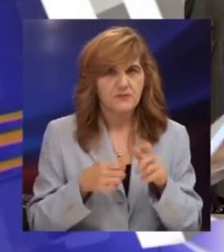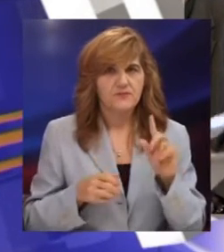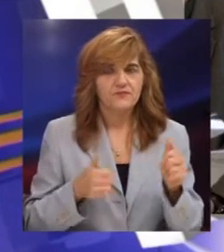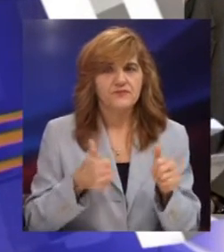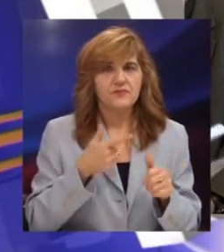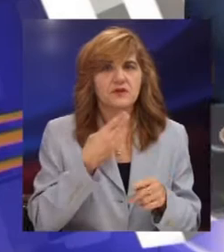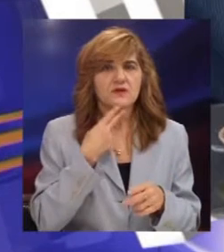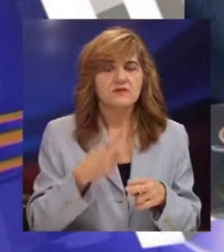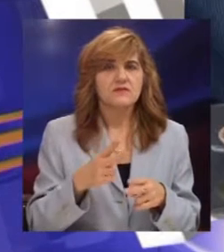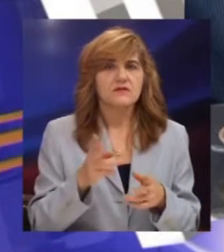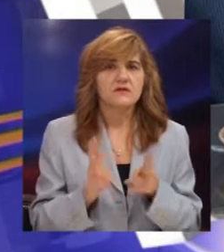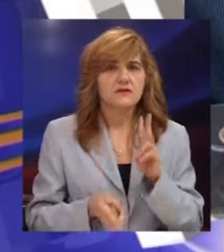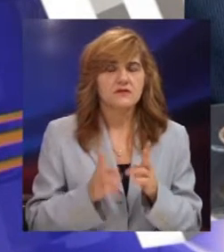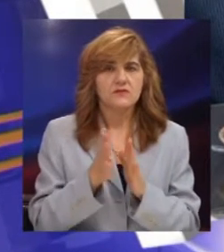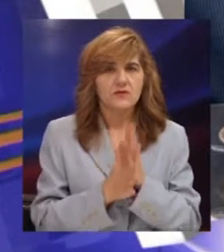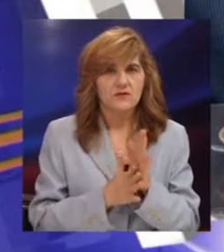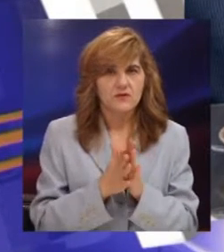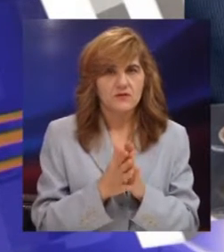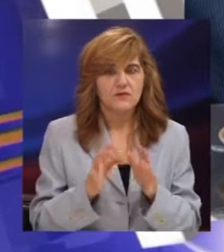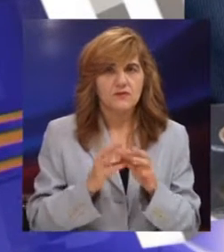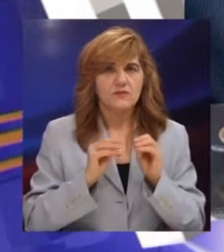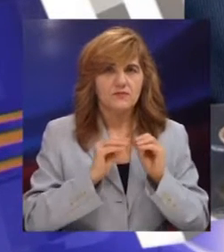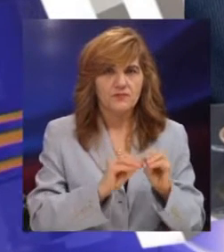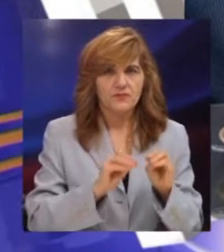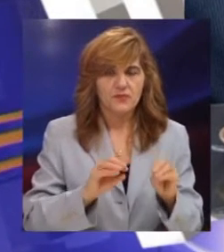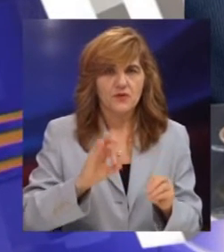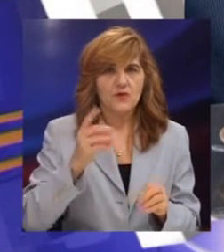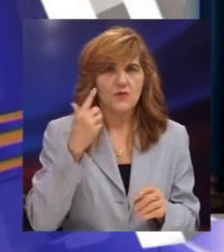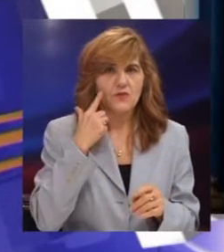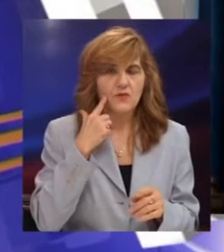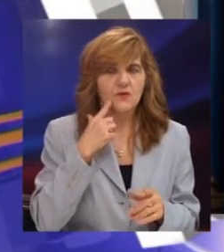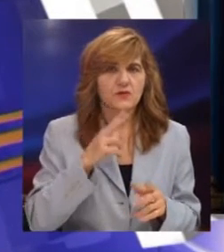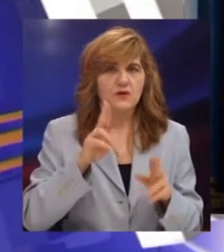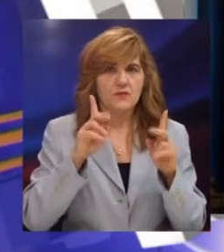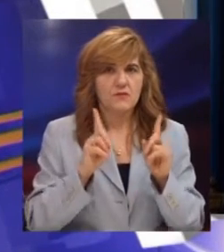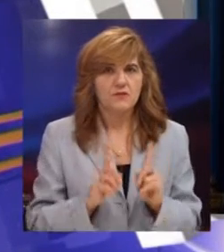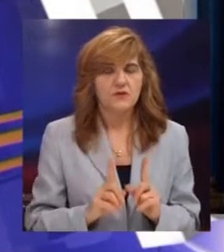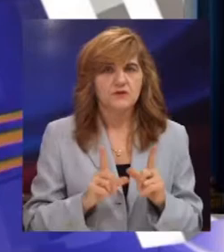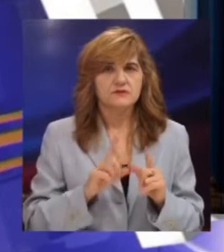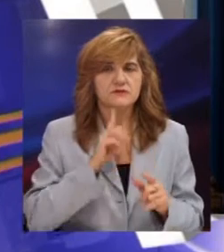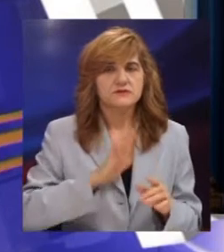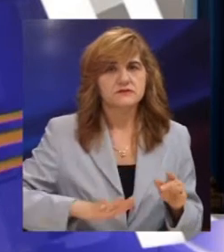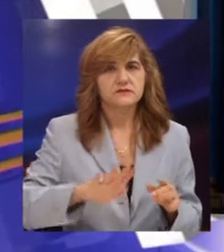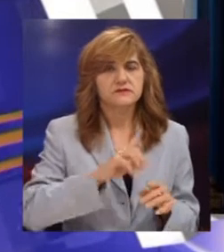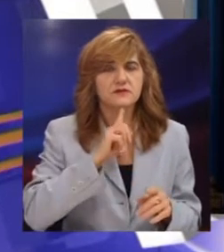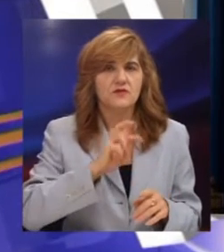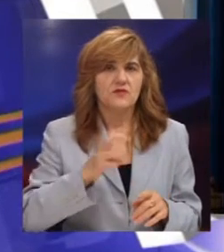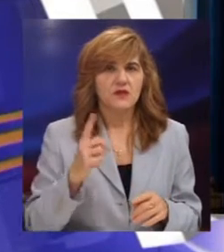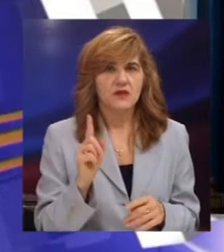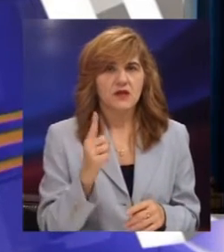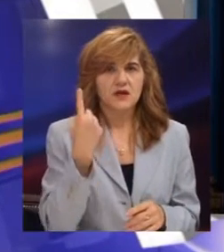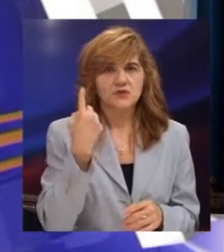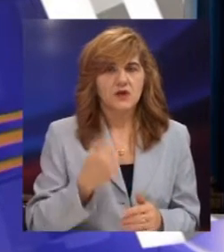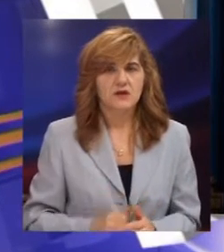Jedan od ciljeva zbornika je i da posluži kao podsticajan uvod za debatu o kulturnim politikama, institucionalnoj infrastrukturi i